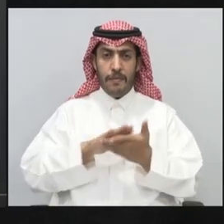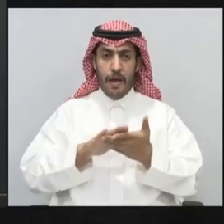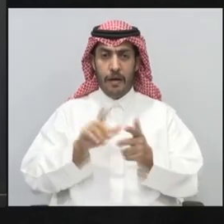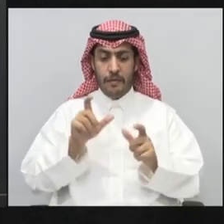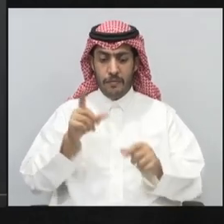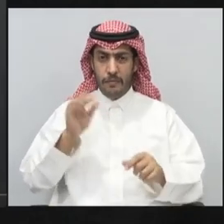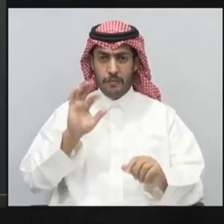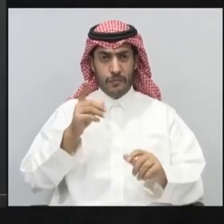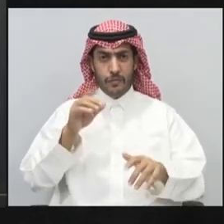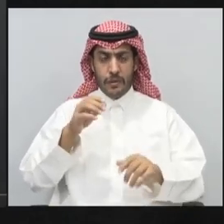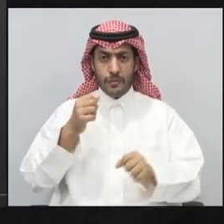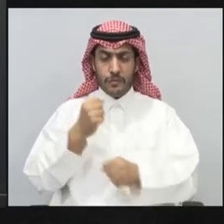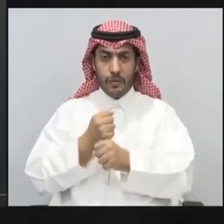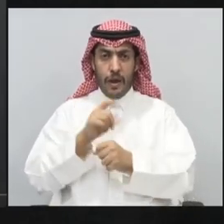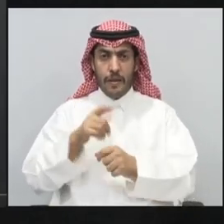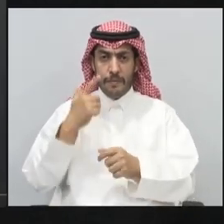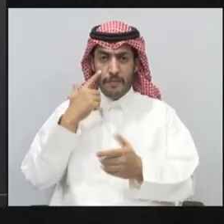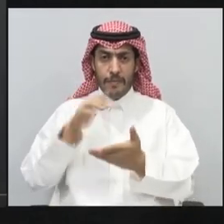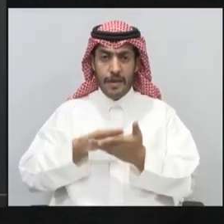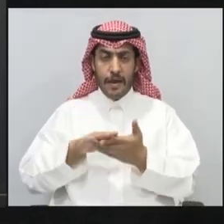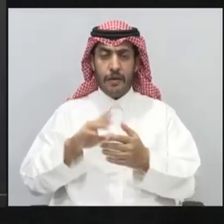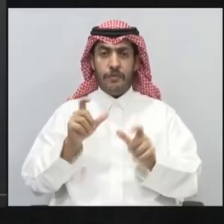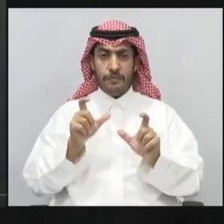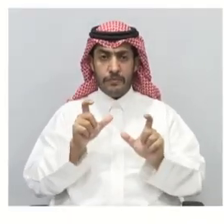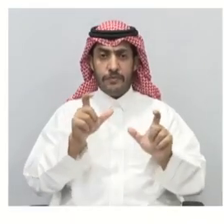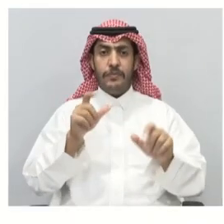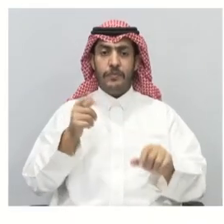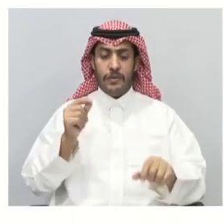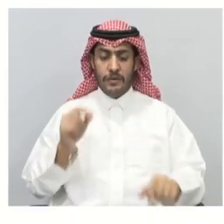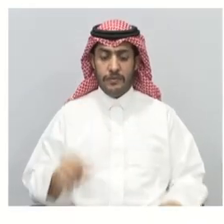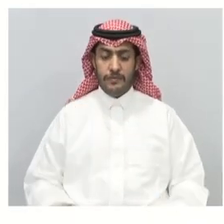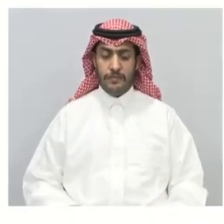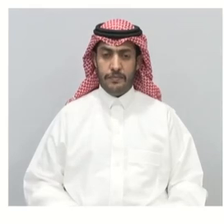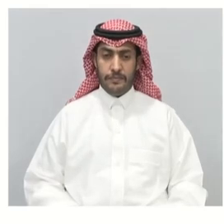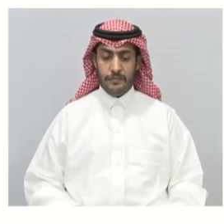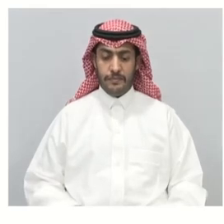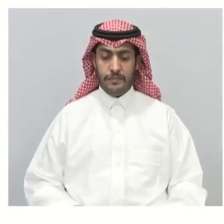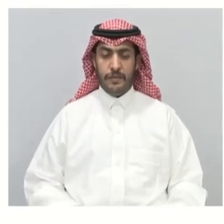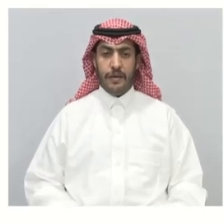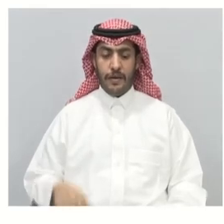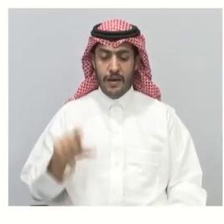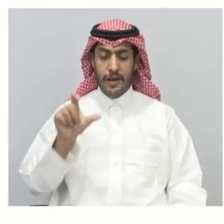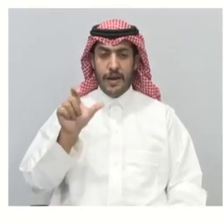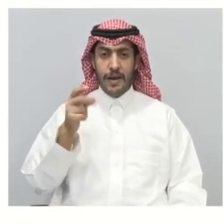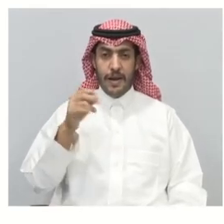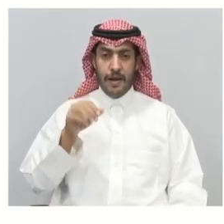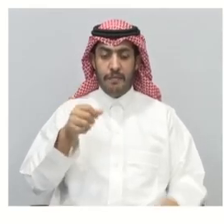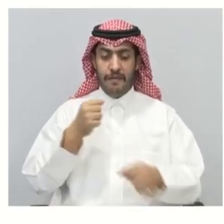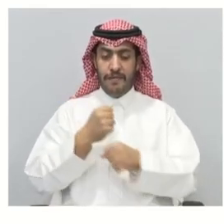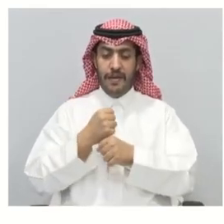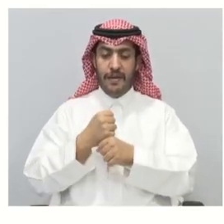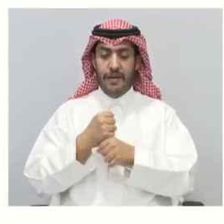واين فاعله نعمه حماه البيئه المثال الثاني تقول نعمه هو فعلو